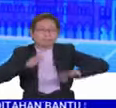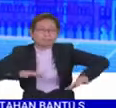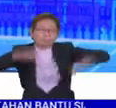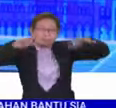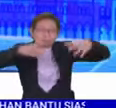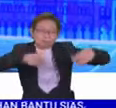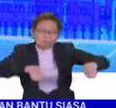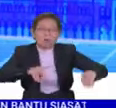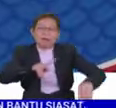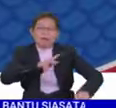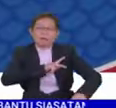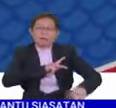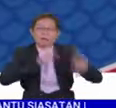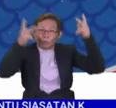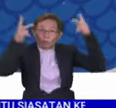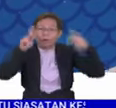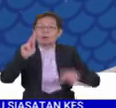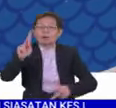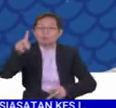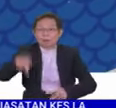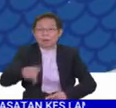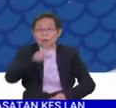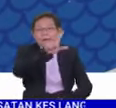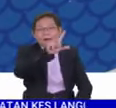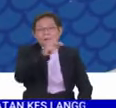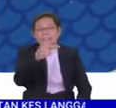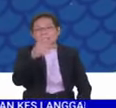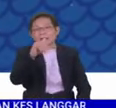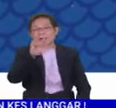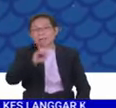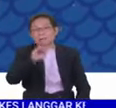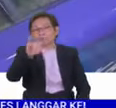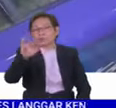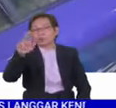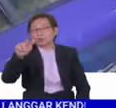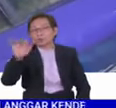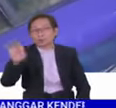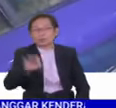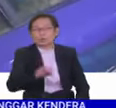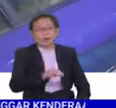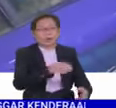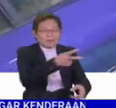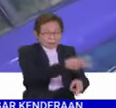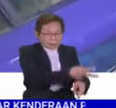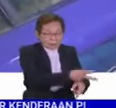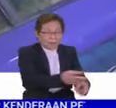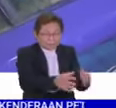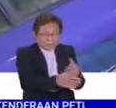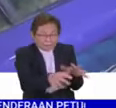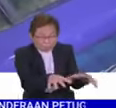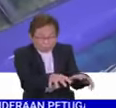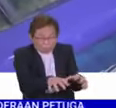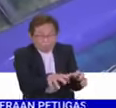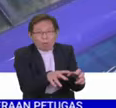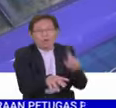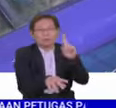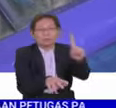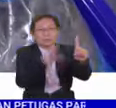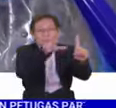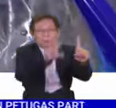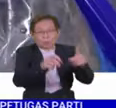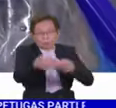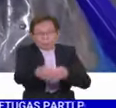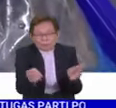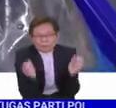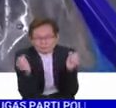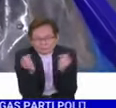banjir. Menurut Ketua Pengarah LKIM, Yusof Osman, stok ikan sejuk beku tersebut disimpan di 130